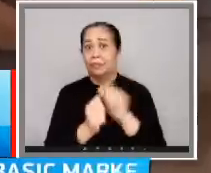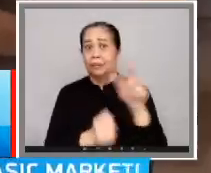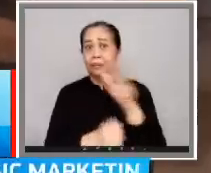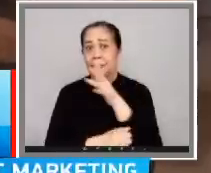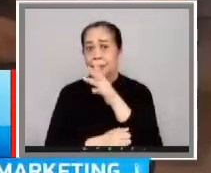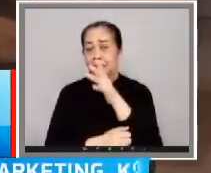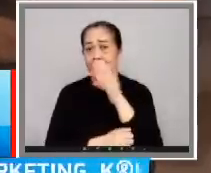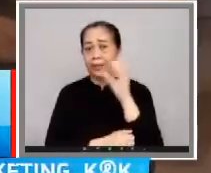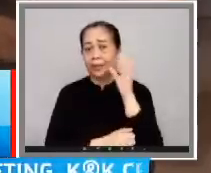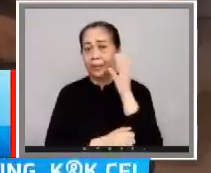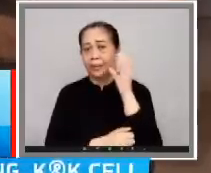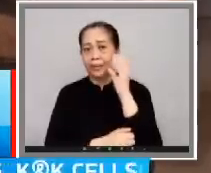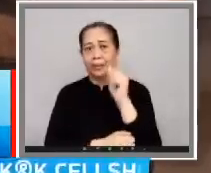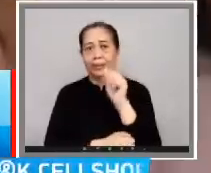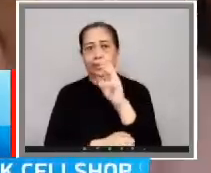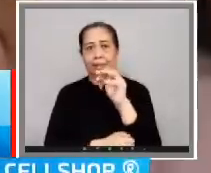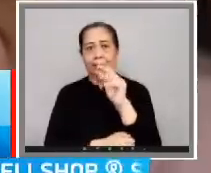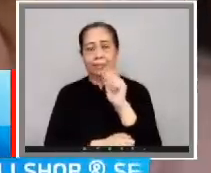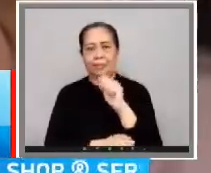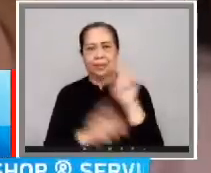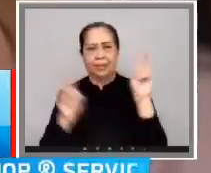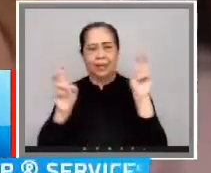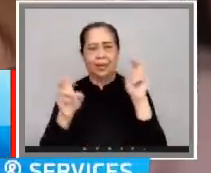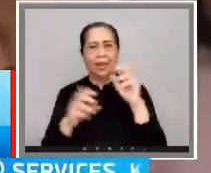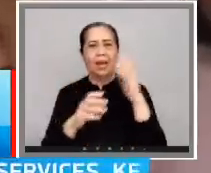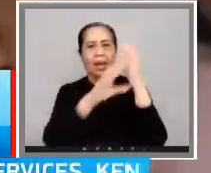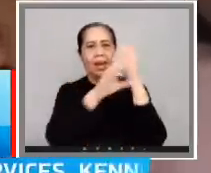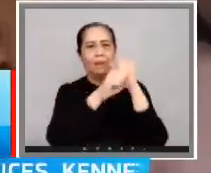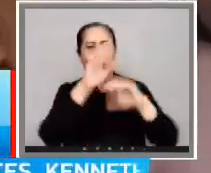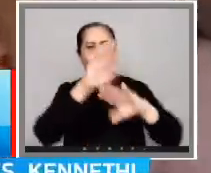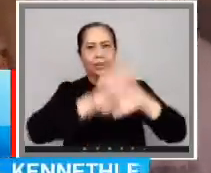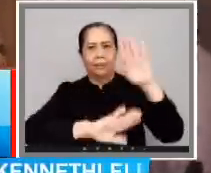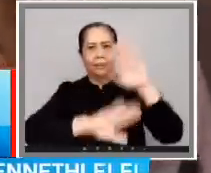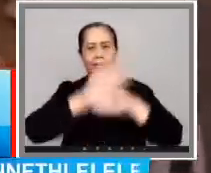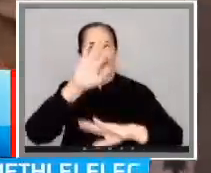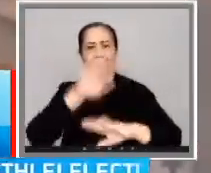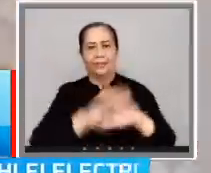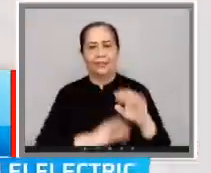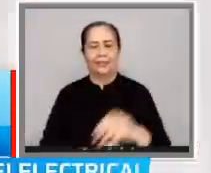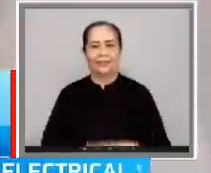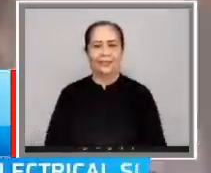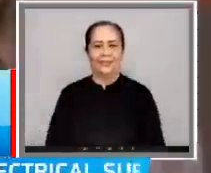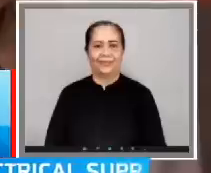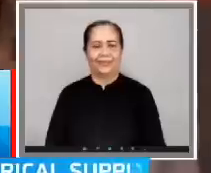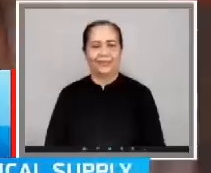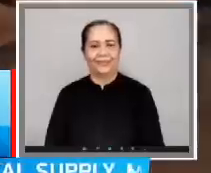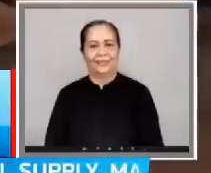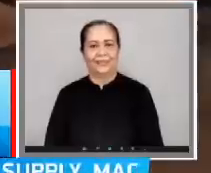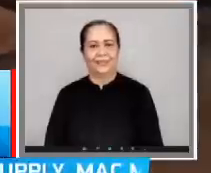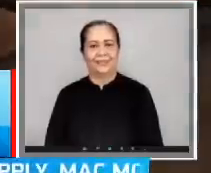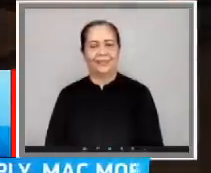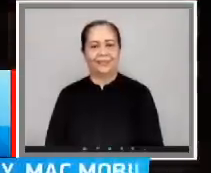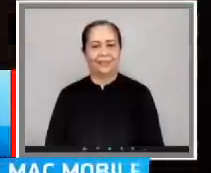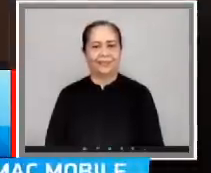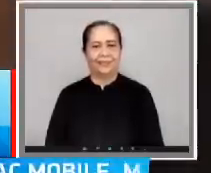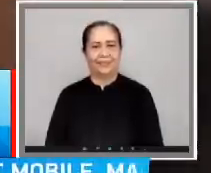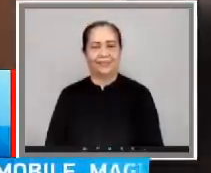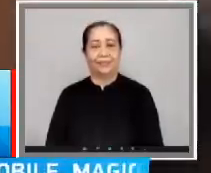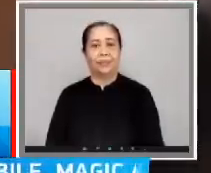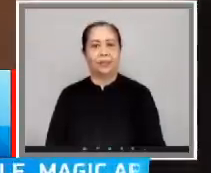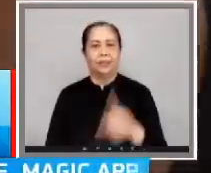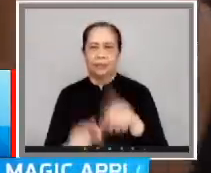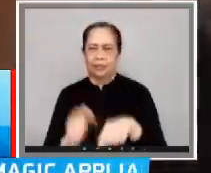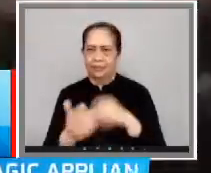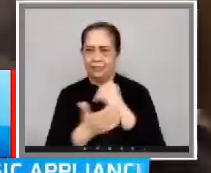Carmina sa abot kamay na pangarap. Ang ganda o, tapos ang gwapo, ang cute. Dadalawin ang... Hindi nga raw maiwasan